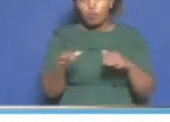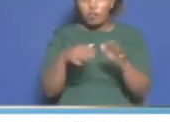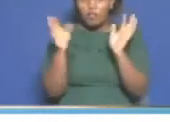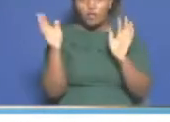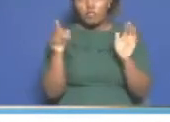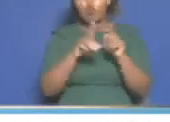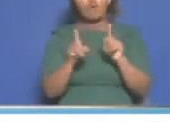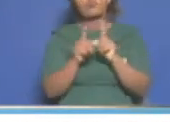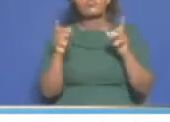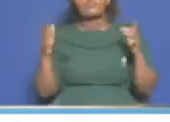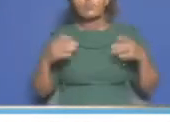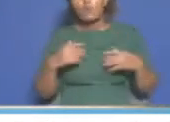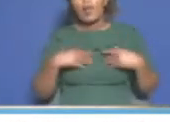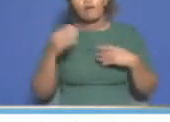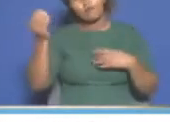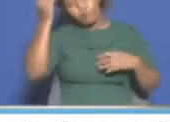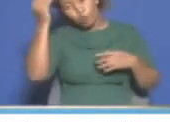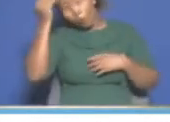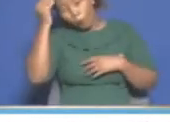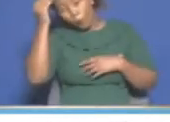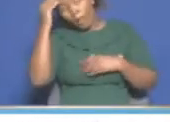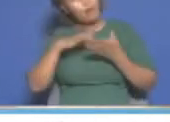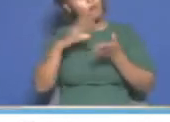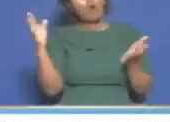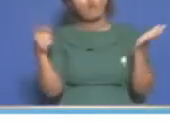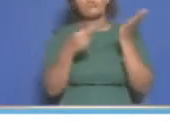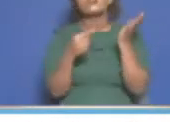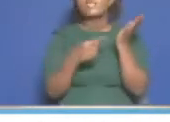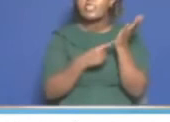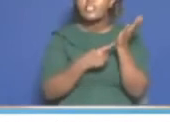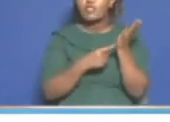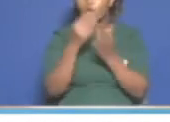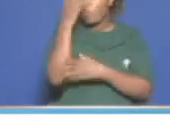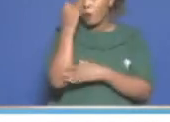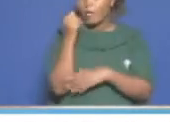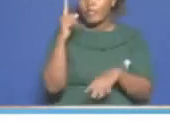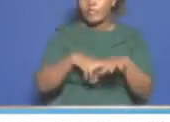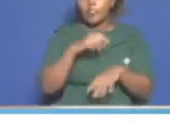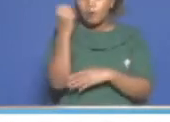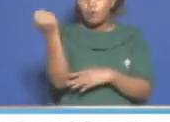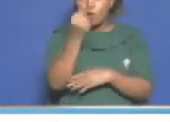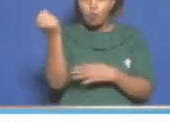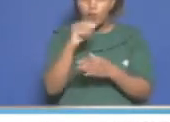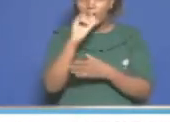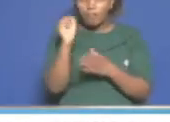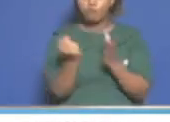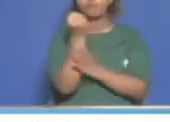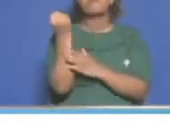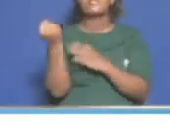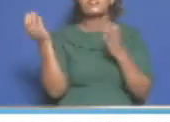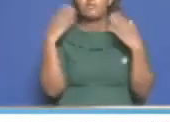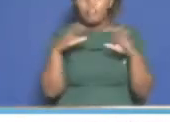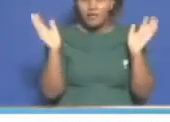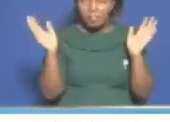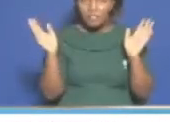vya anuai, waweze kujifunza masomo technical, because wakati kiwanda cha Mumias kitakapoinuka, wakati